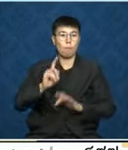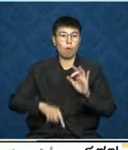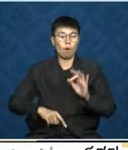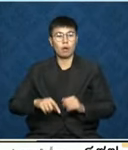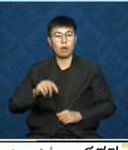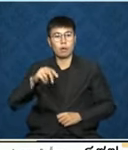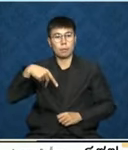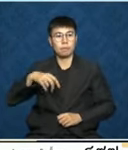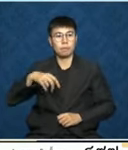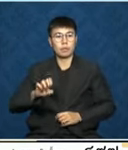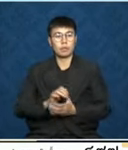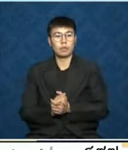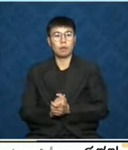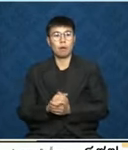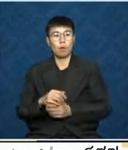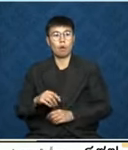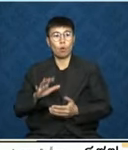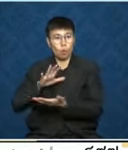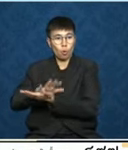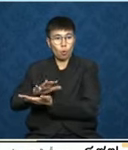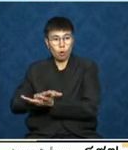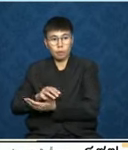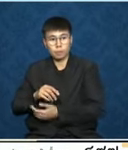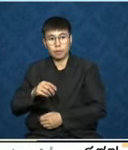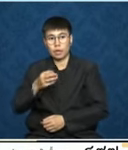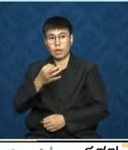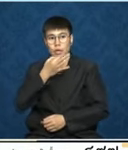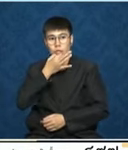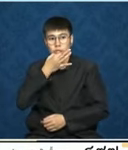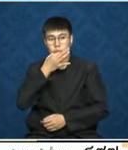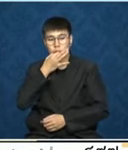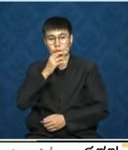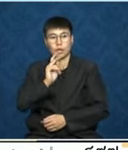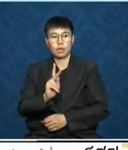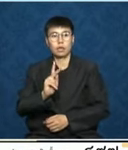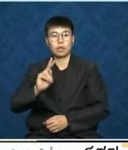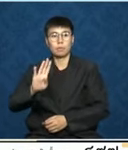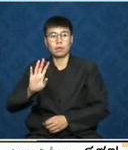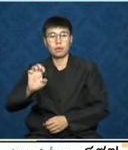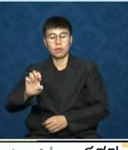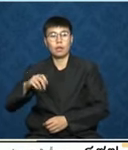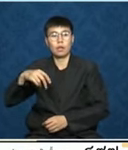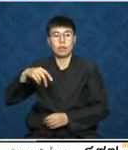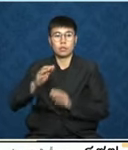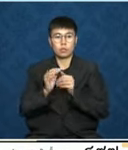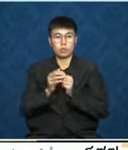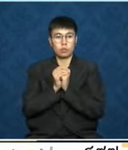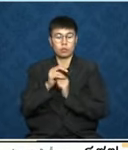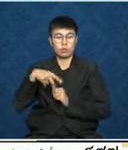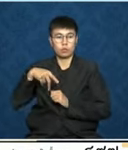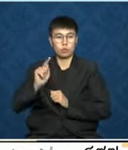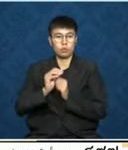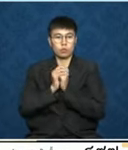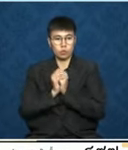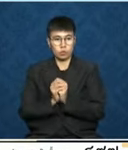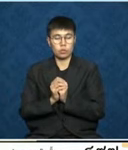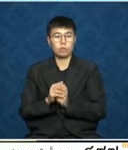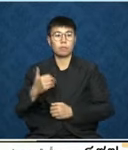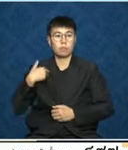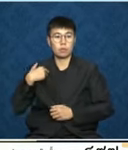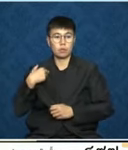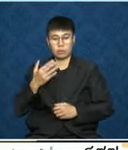โรงเรียนวิทยาลัยการอาชีพกบินุรีครับในเขตราชตะเคียนอำเภอกบินบุรีจังหวัดปราจินบุรีเนื่องจากวิทยาลัยเนี้ยอยู่